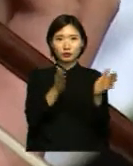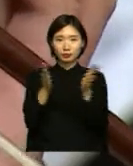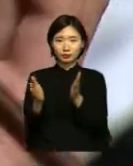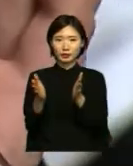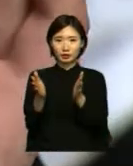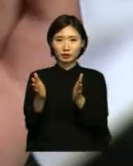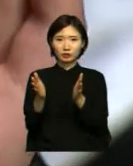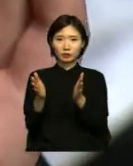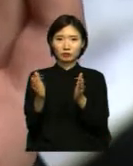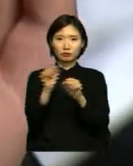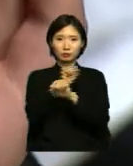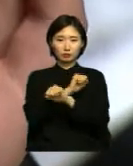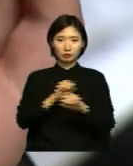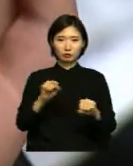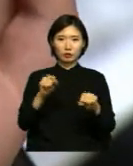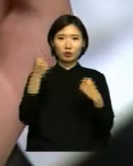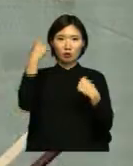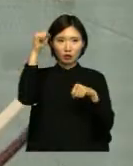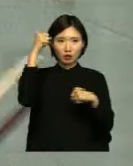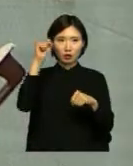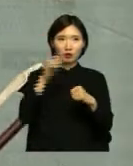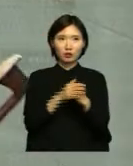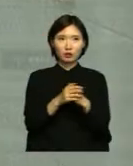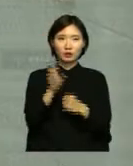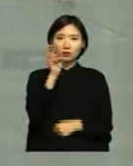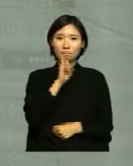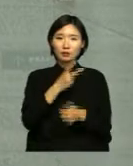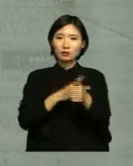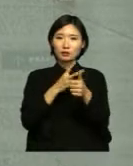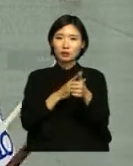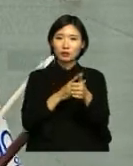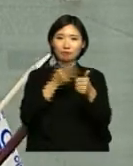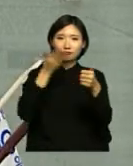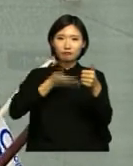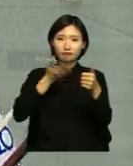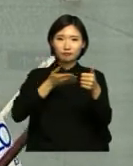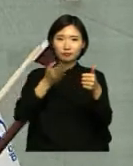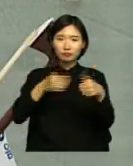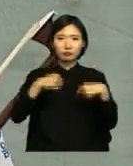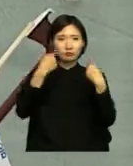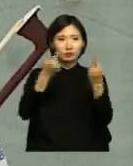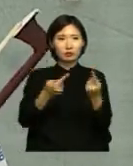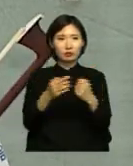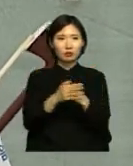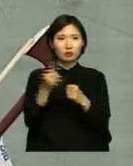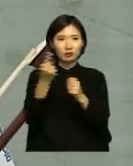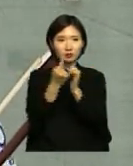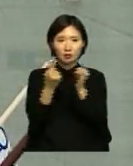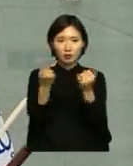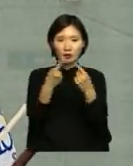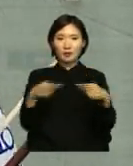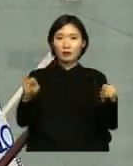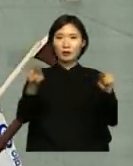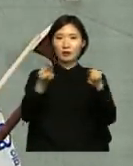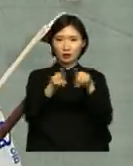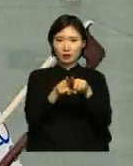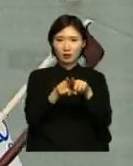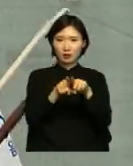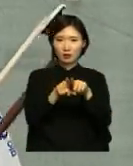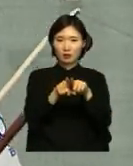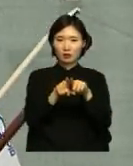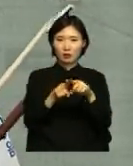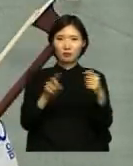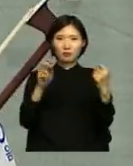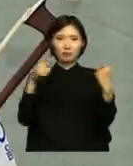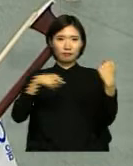무대입니다. 음악 선생님의 권유로 참여하게 됐습니다. 1,000명과 함께 연주하는